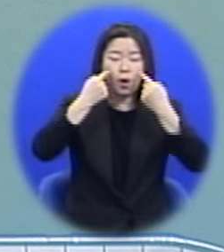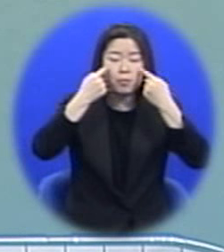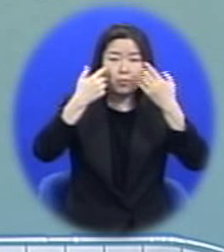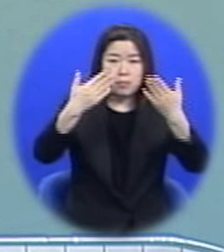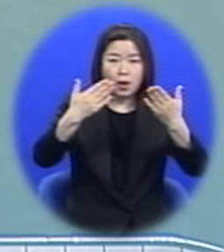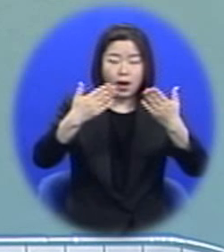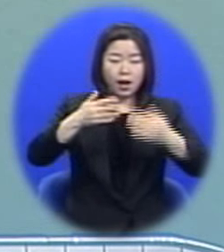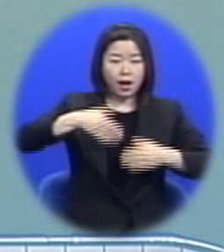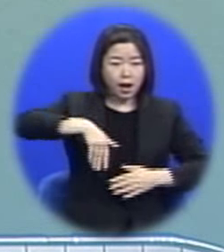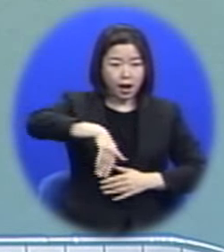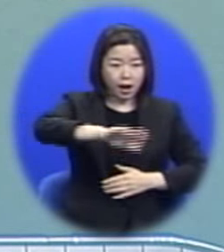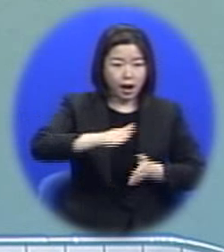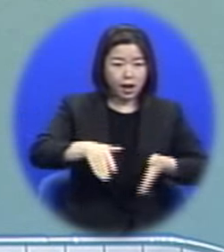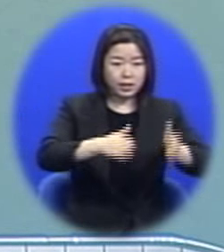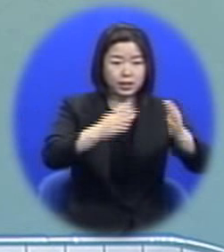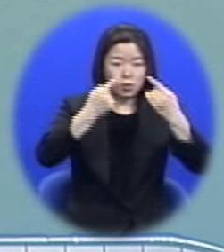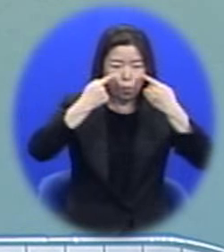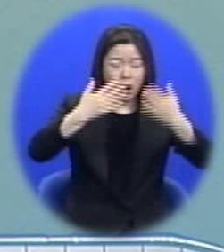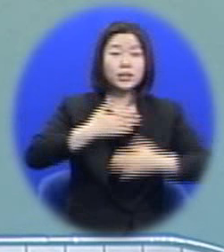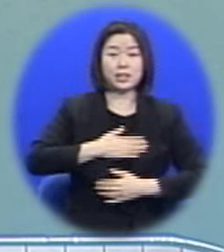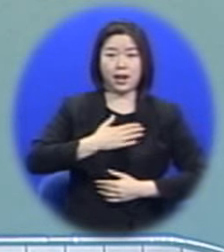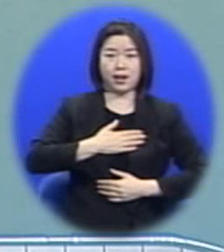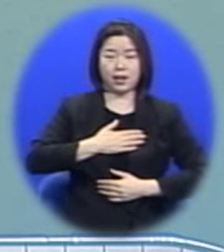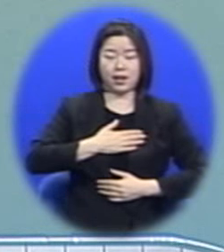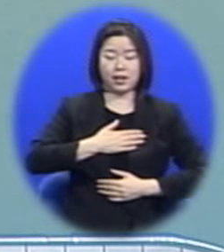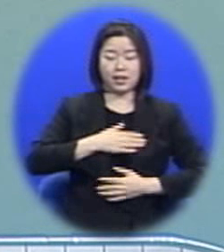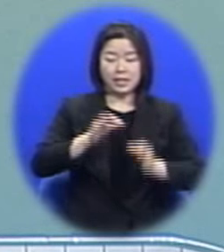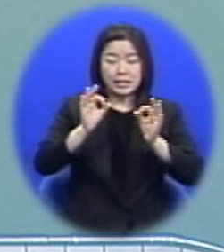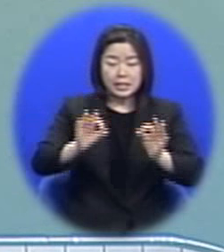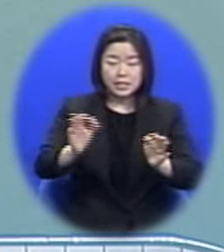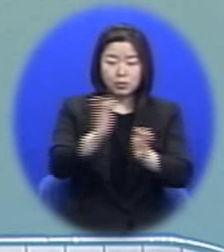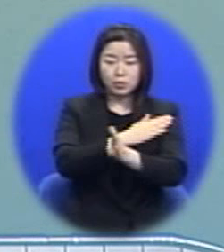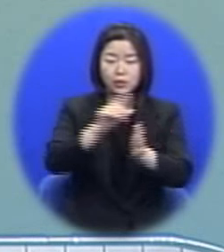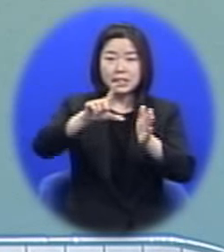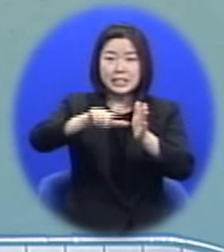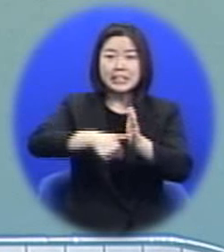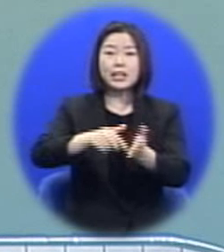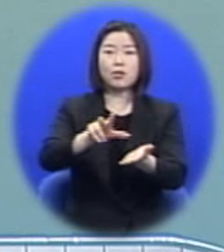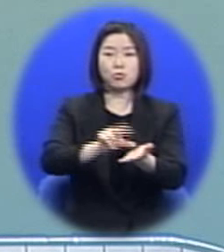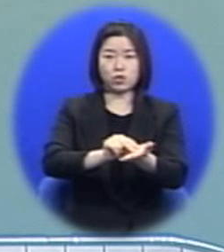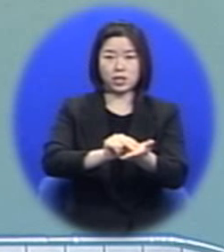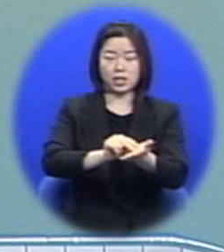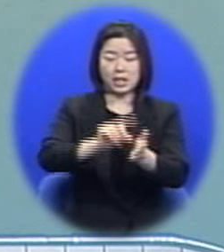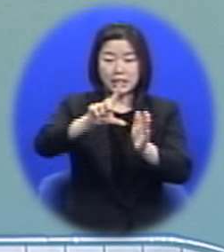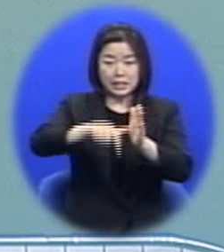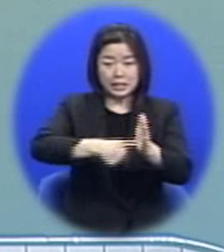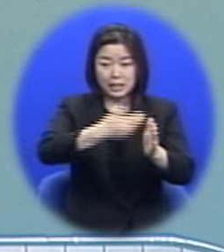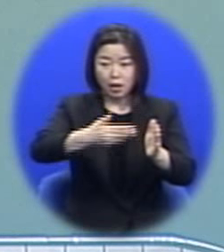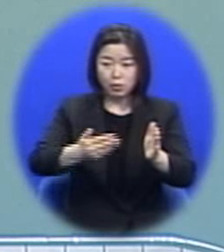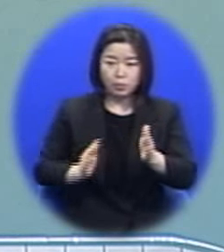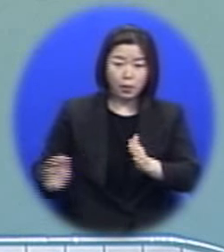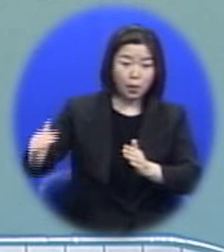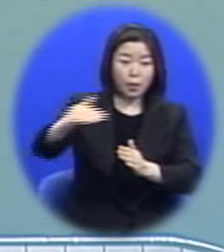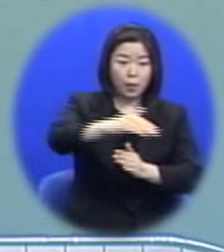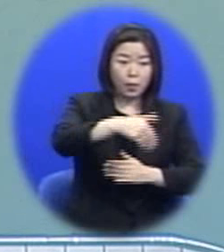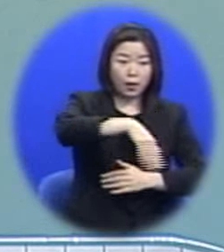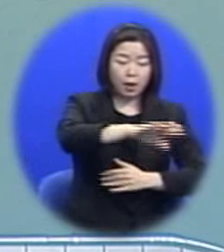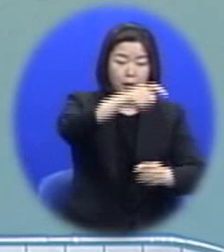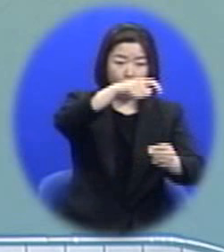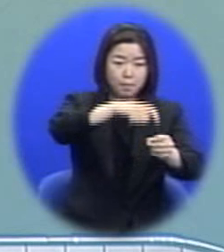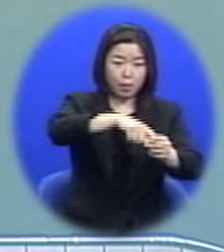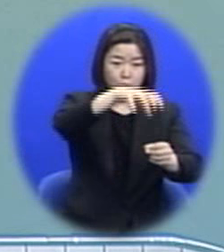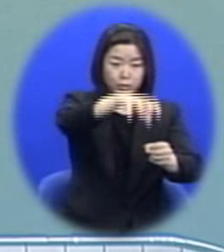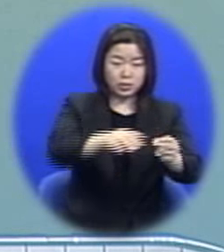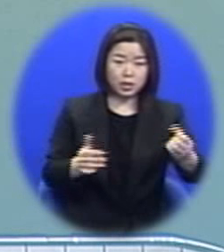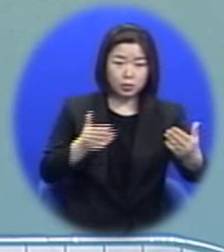알게 된 겁니다. 이제는 시간 문제예요. 시간만 지나가면 목표에 도달하게 됩니다. 그와